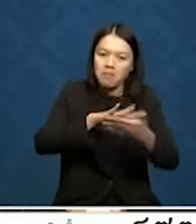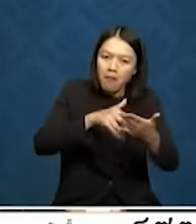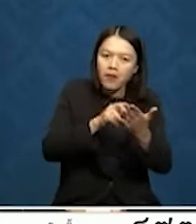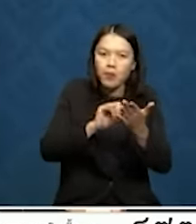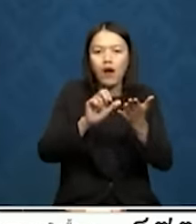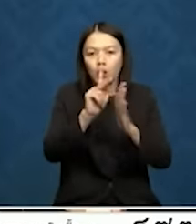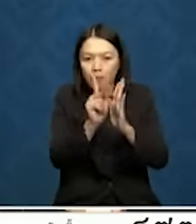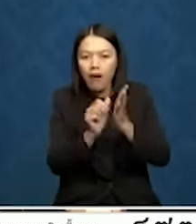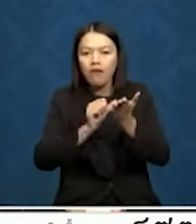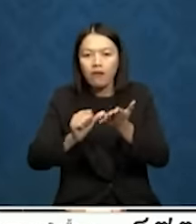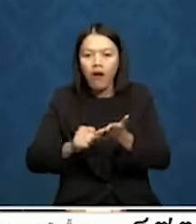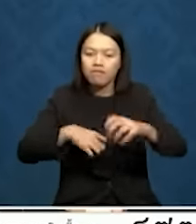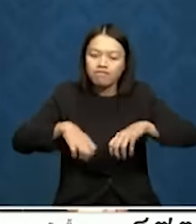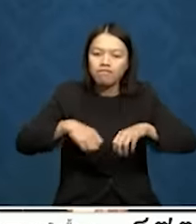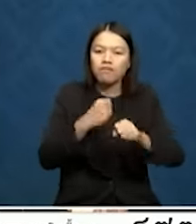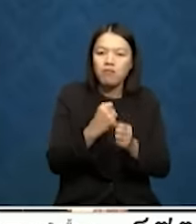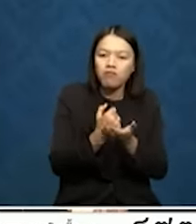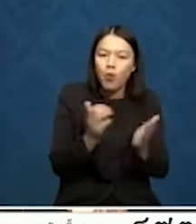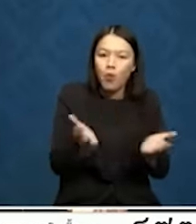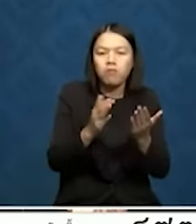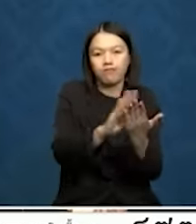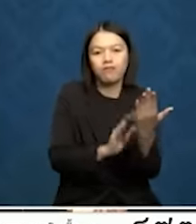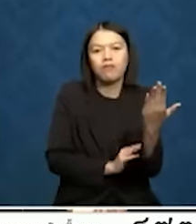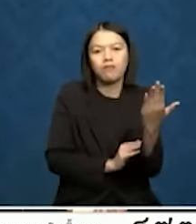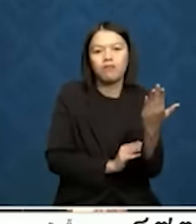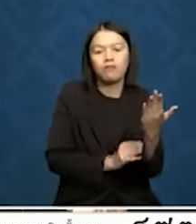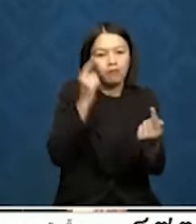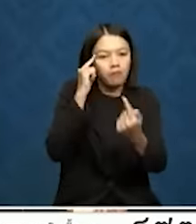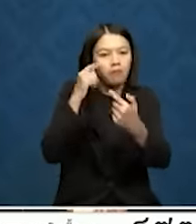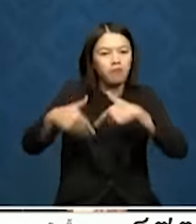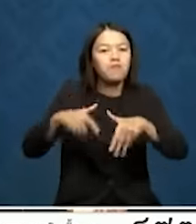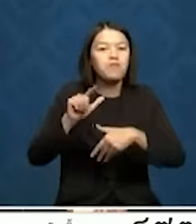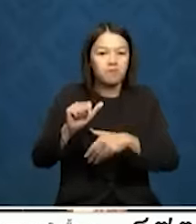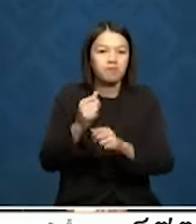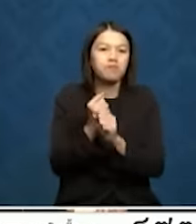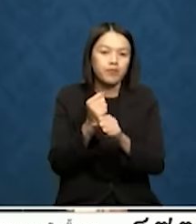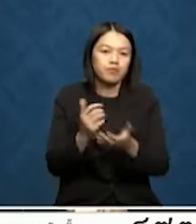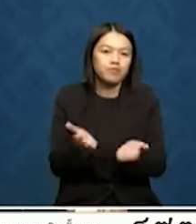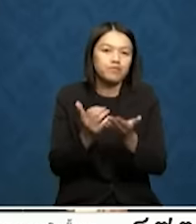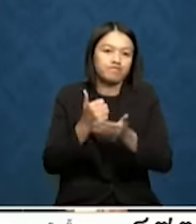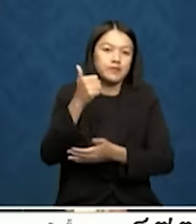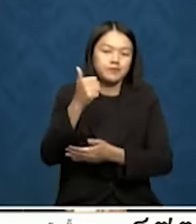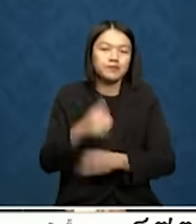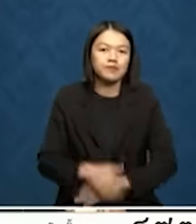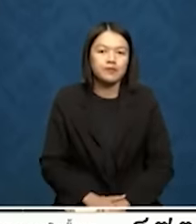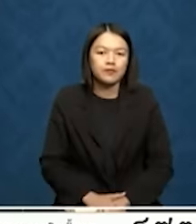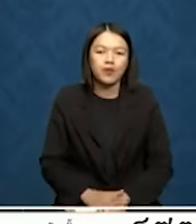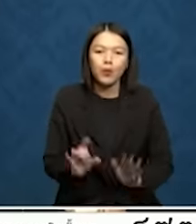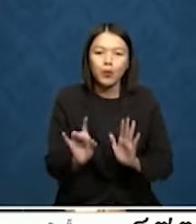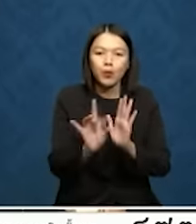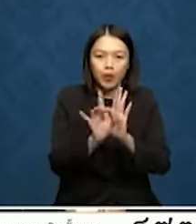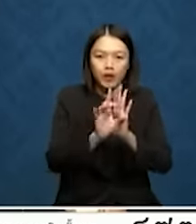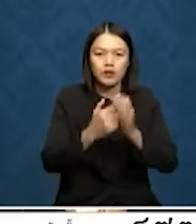แก้ไขกฎหมายบริหารประเทศเพื่อตอบเจตจำนงที่ประชาชนเลือกมาได้อย่างดีที่สุดสุดท้ายครับท่านประธ